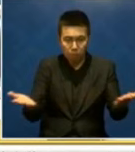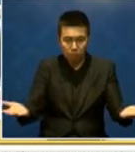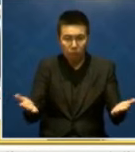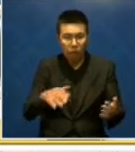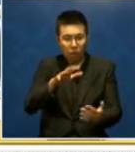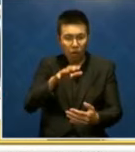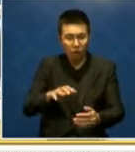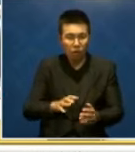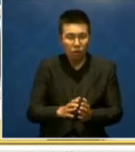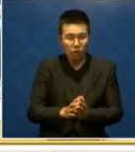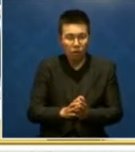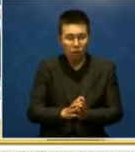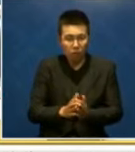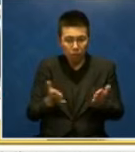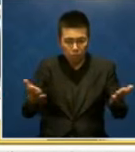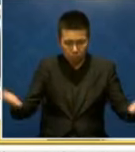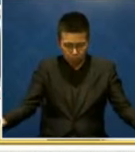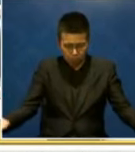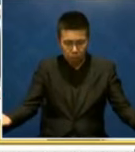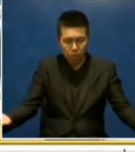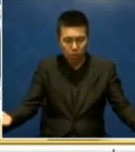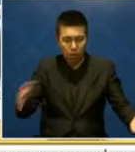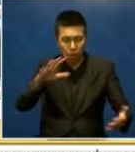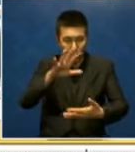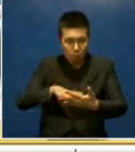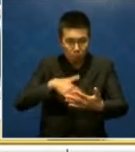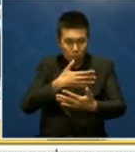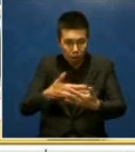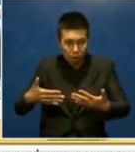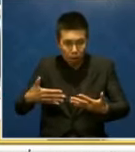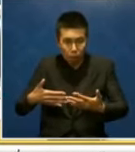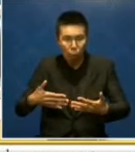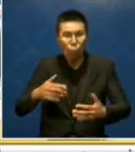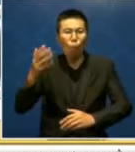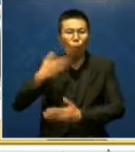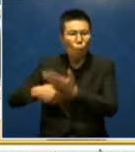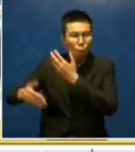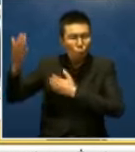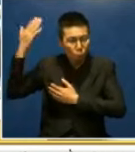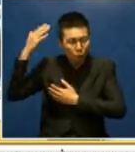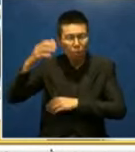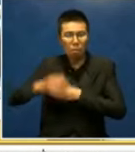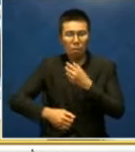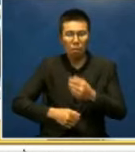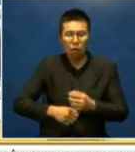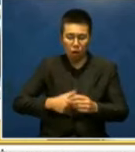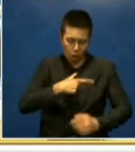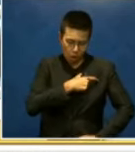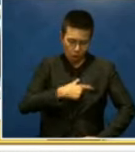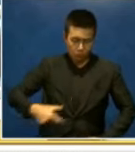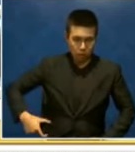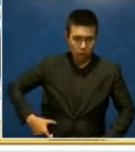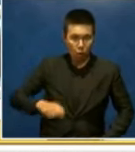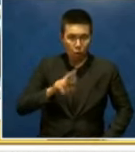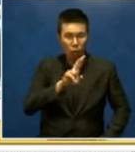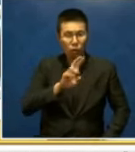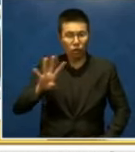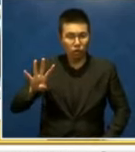ประธานใช้มือเปิดไม่ได้เพราะเป็นแผนที่ตั้งแต่สมัยรัชกาลที่4เป็น